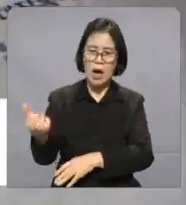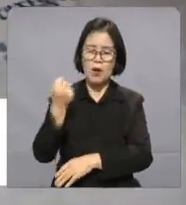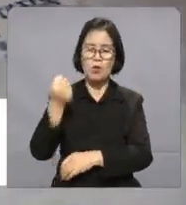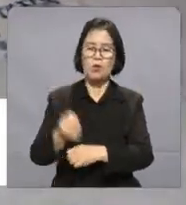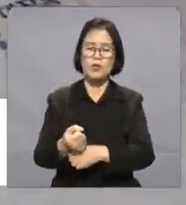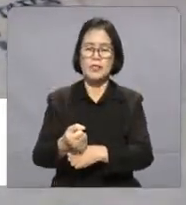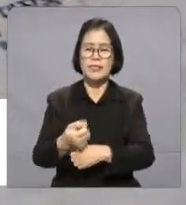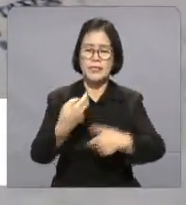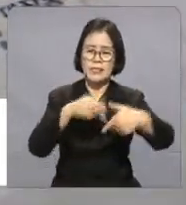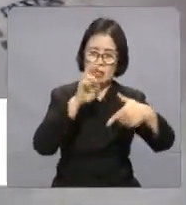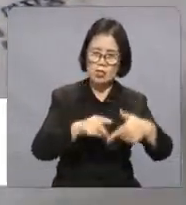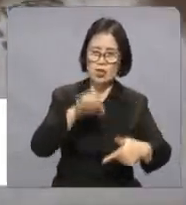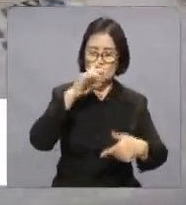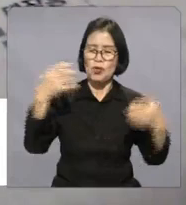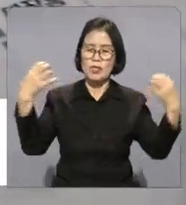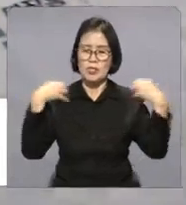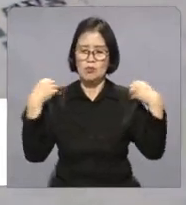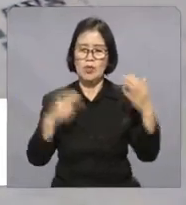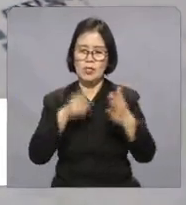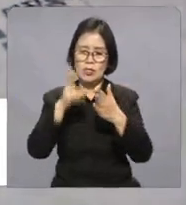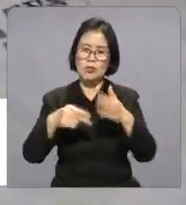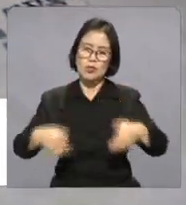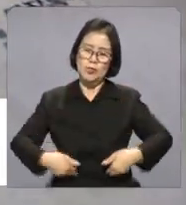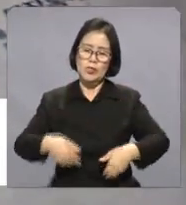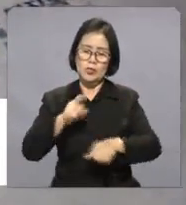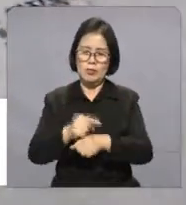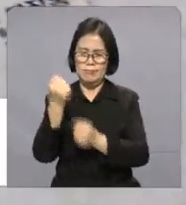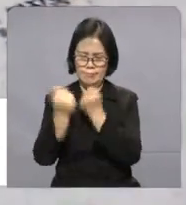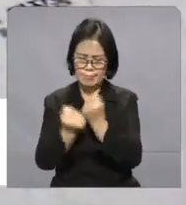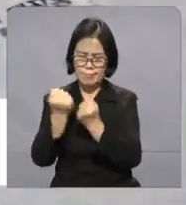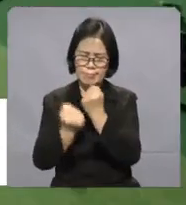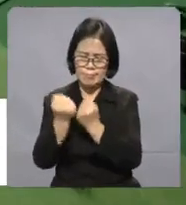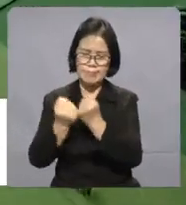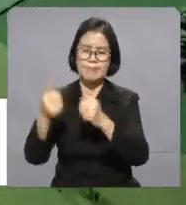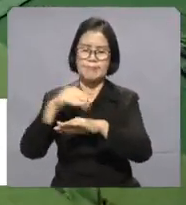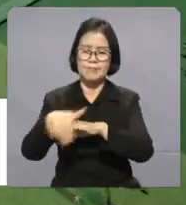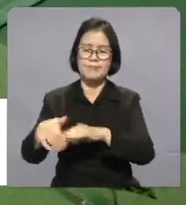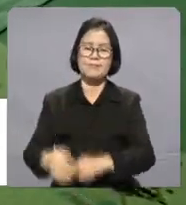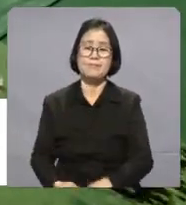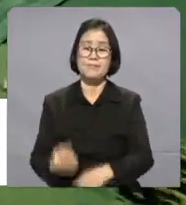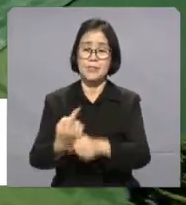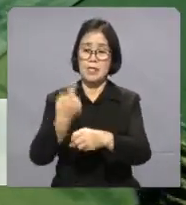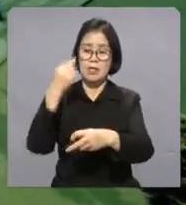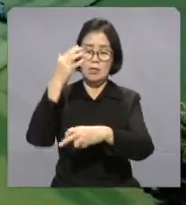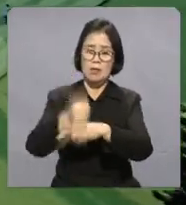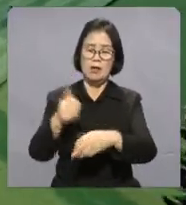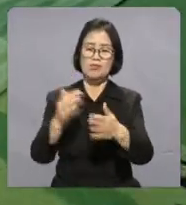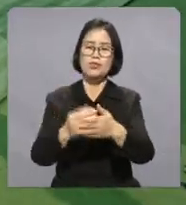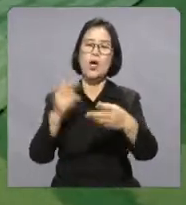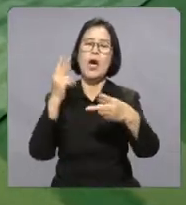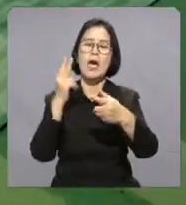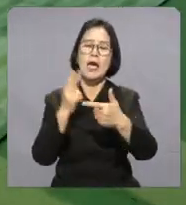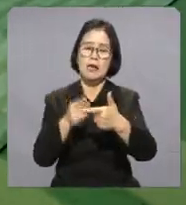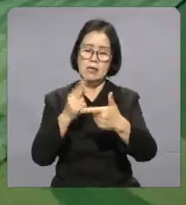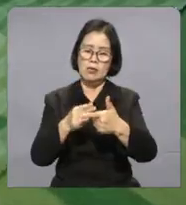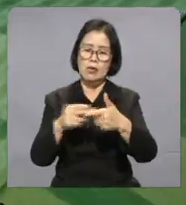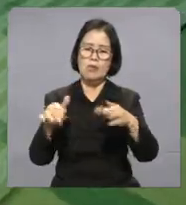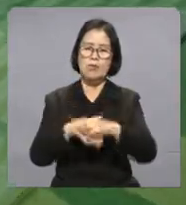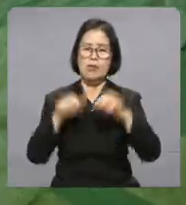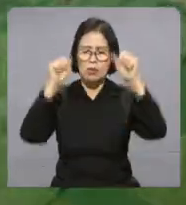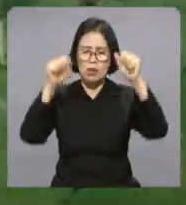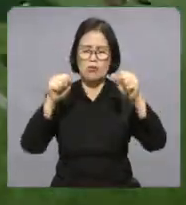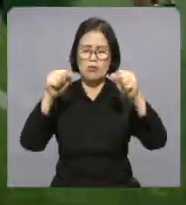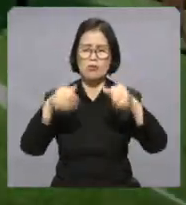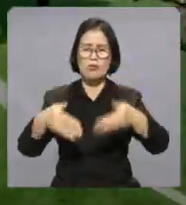인천시와 중앙정부 등의 철도 필요성을 설득해 나갈 계획입니다. 지난해 말부터 한국토지주택공사에 문화체육시설